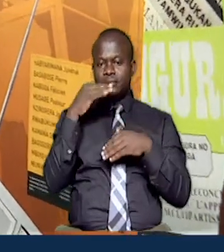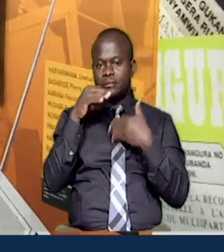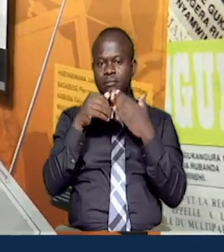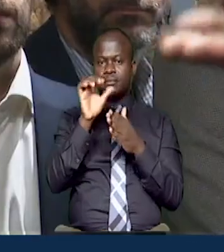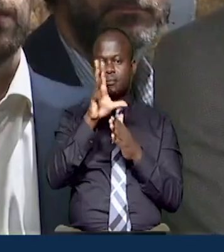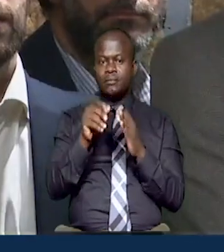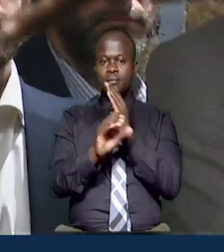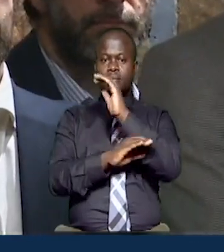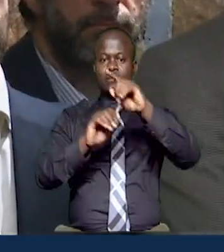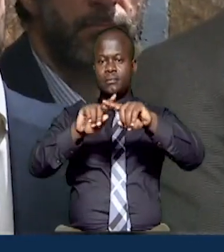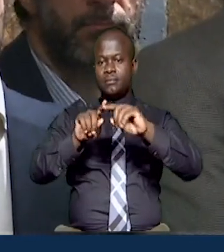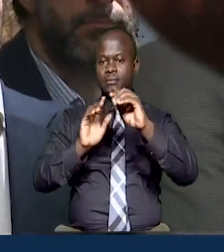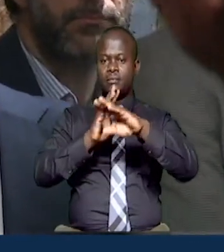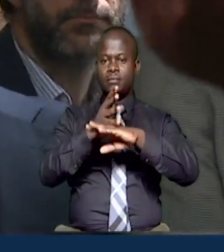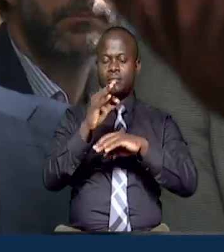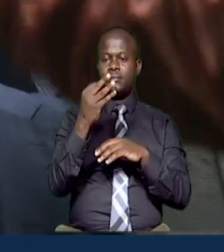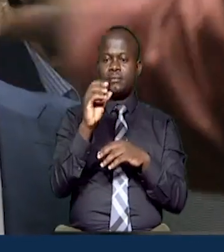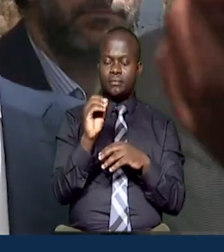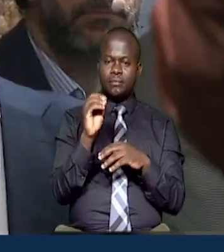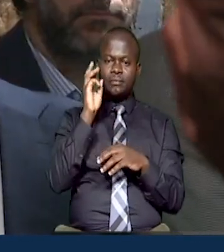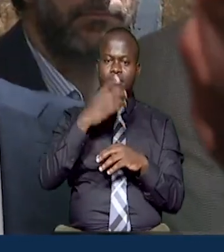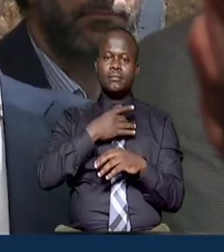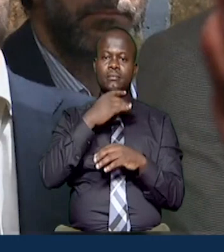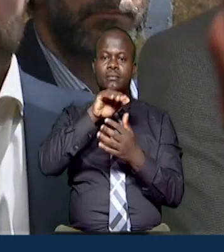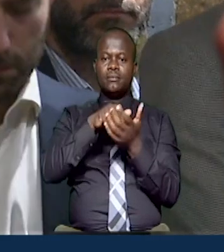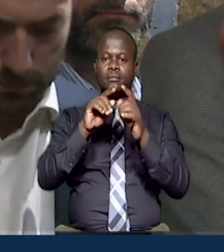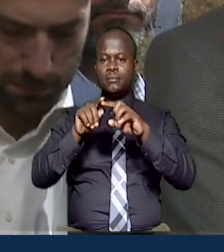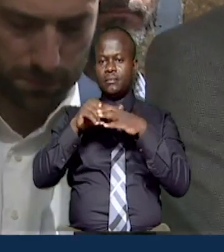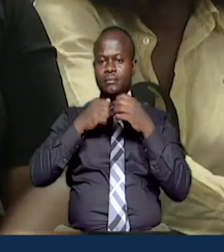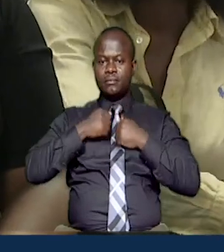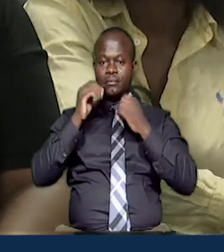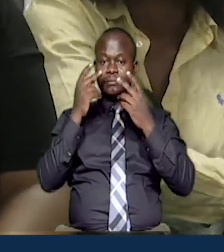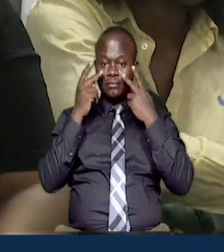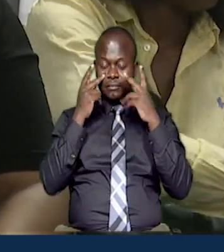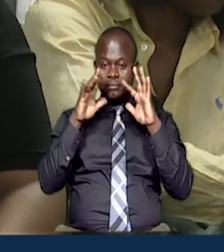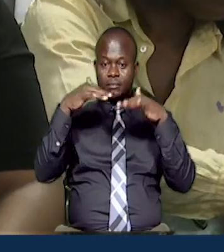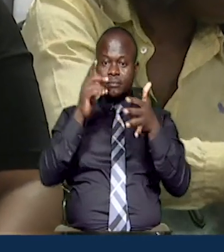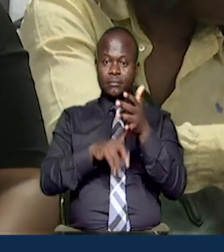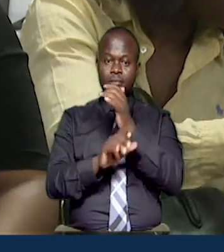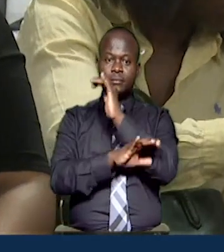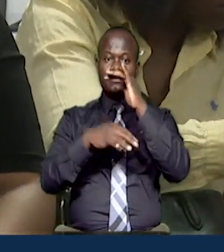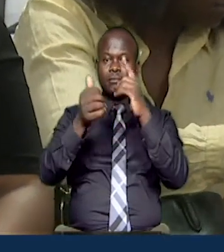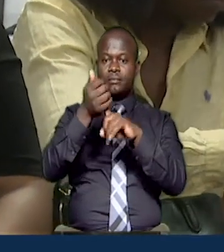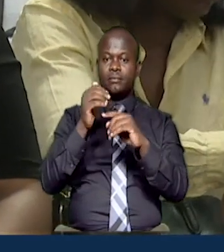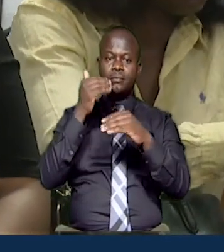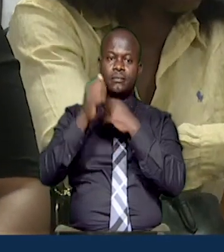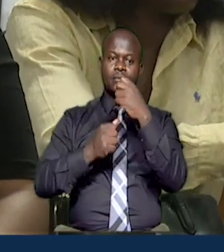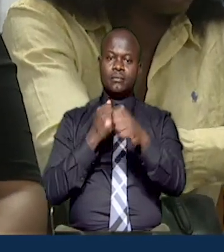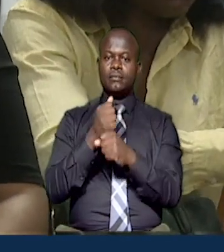bihugu bitandukanye bagera kuri 30 bazasura ibigo bitandukanye mu Rwanda bareba iby'igihugu kimaze kugeraho nyuma